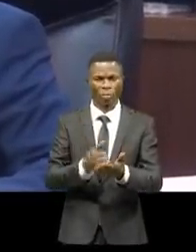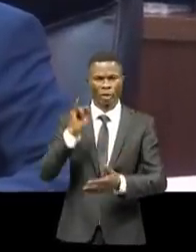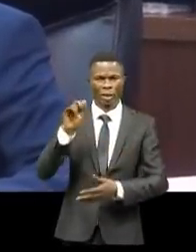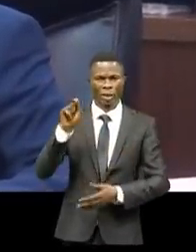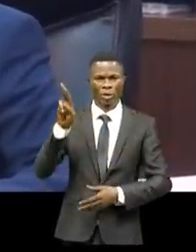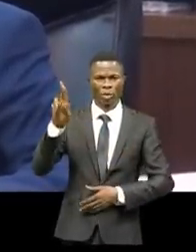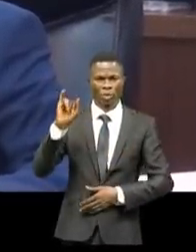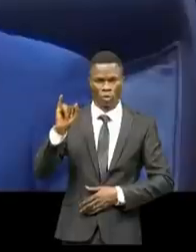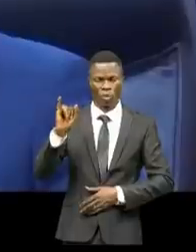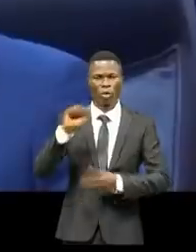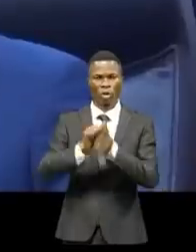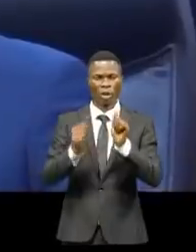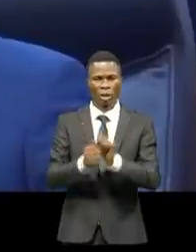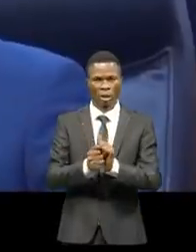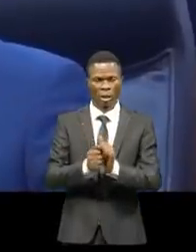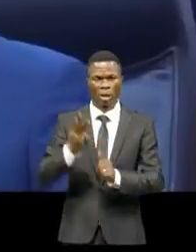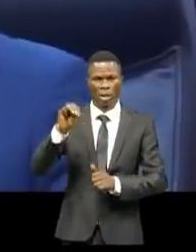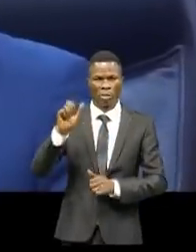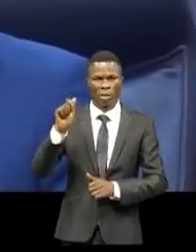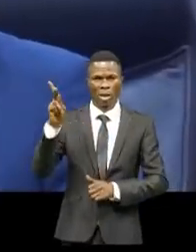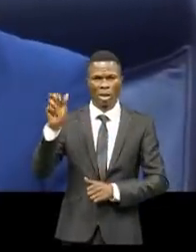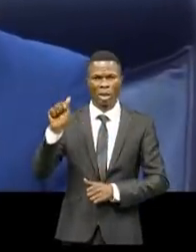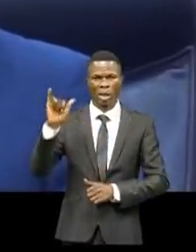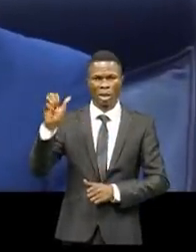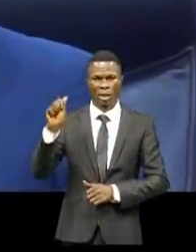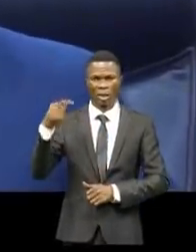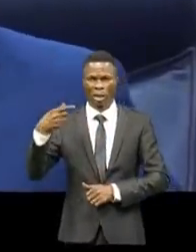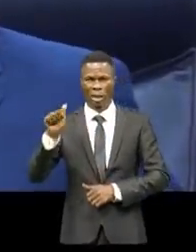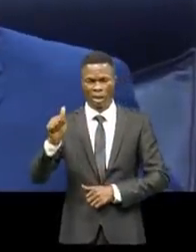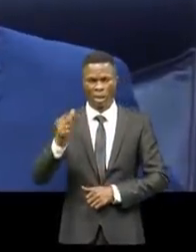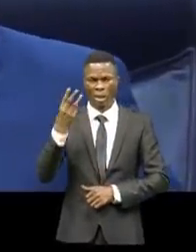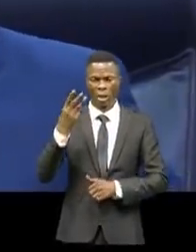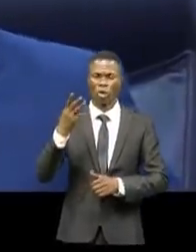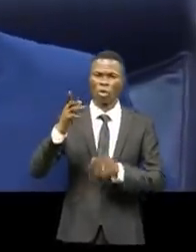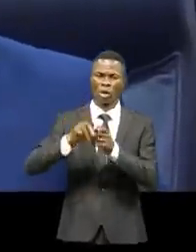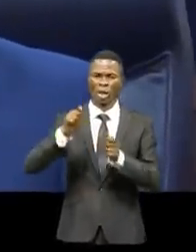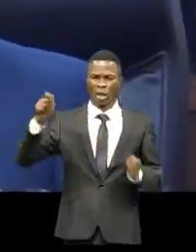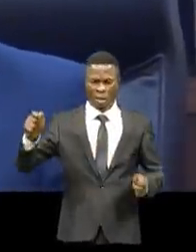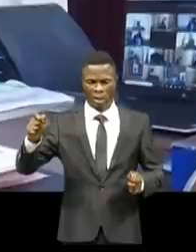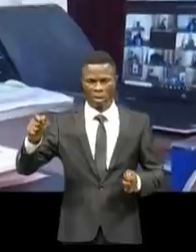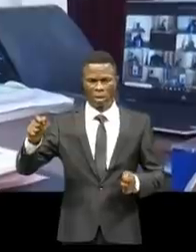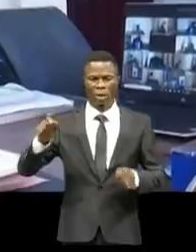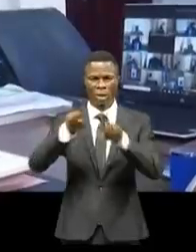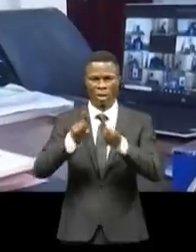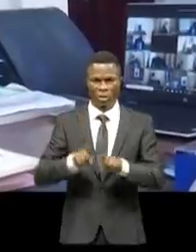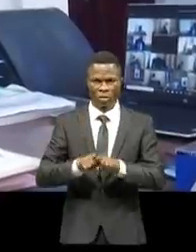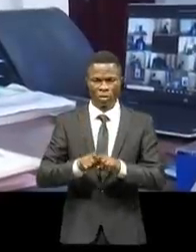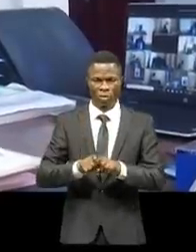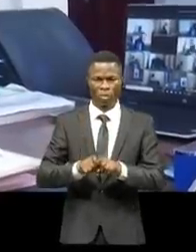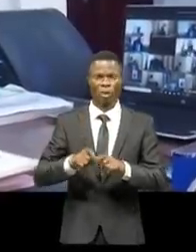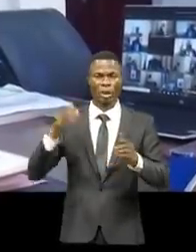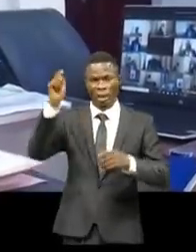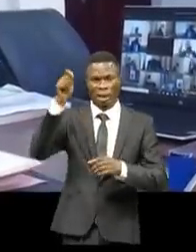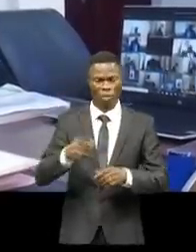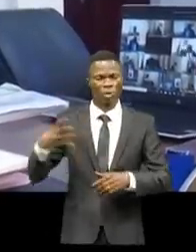Ituri, la situation des Makayanga, village situé à 3 km de Komanda, est sous contrôle de forces